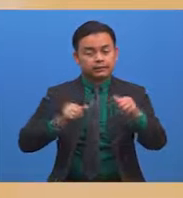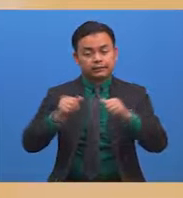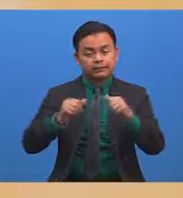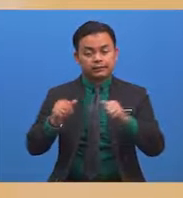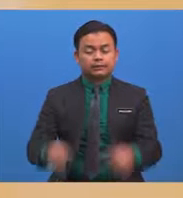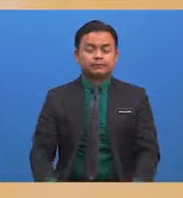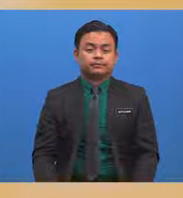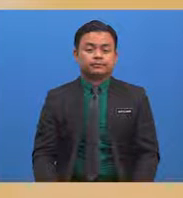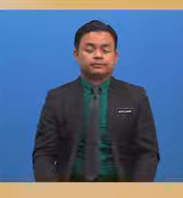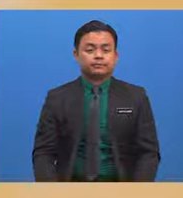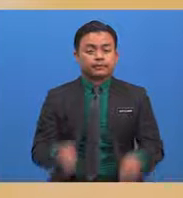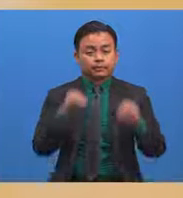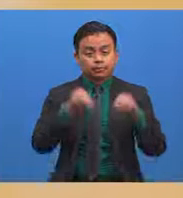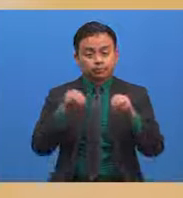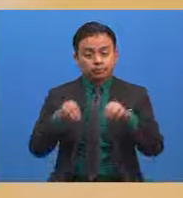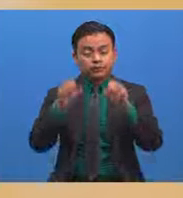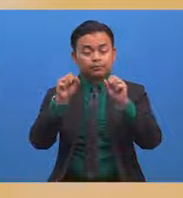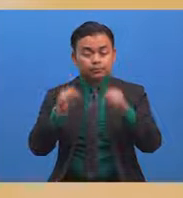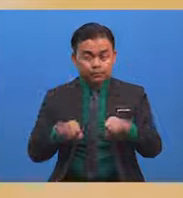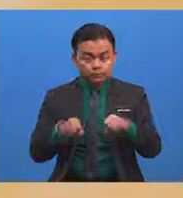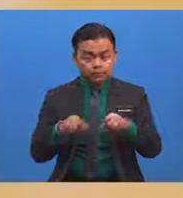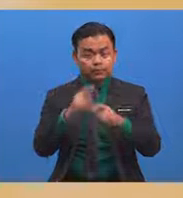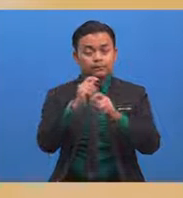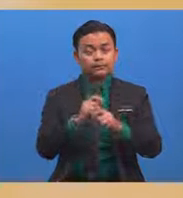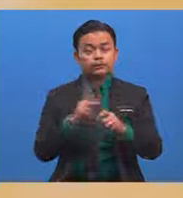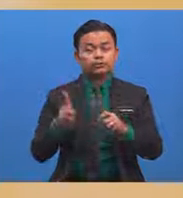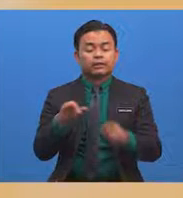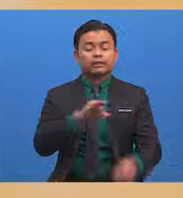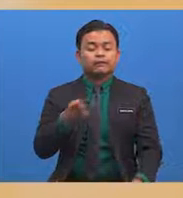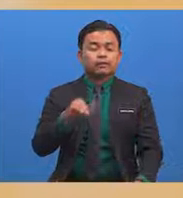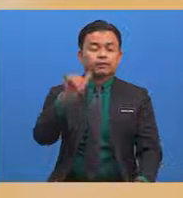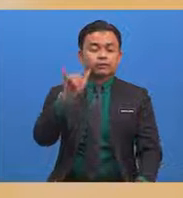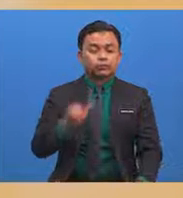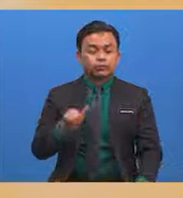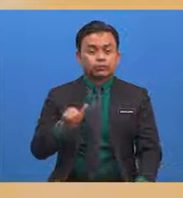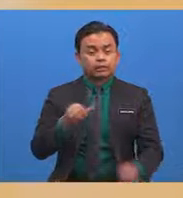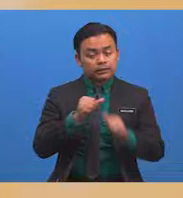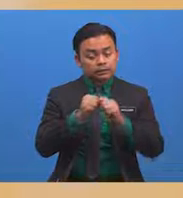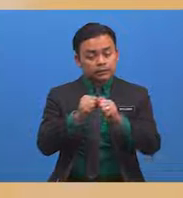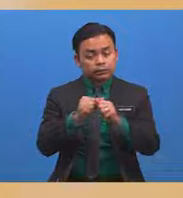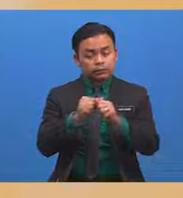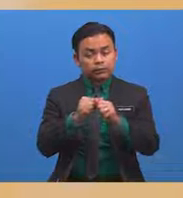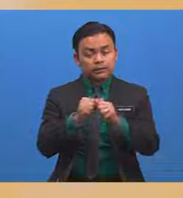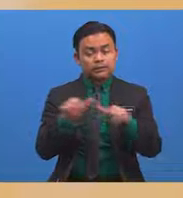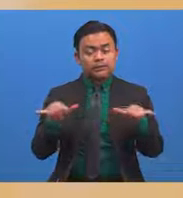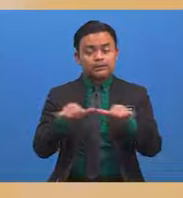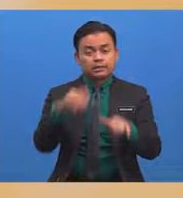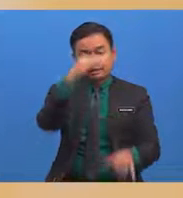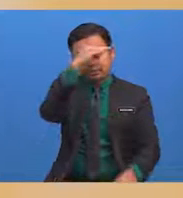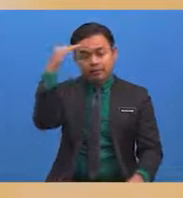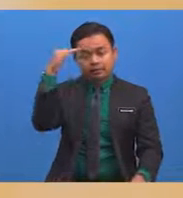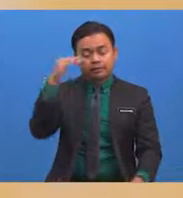boleh menentukan faktor yang mempengaruhi saiz bayang-bayang secara